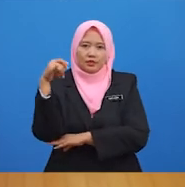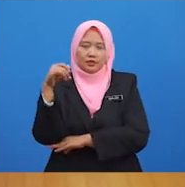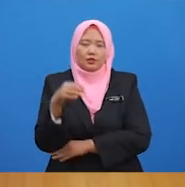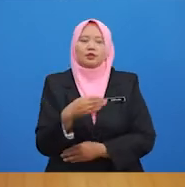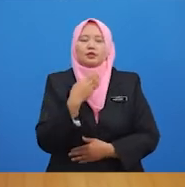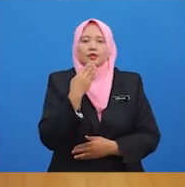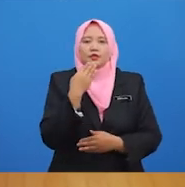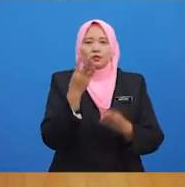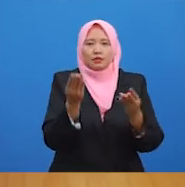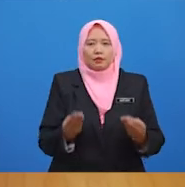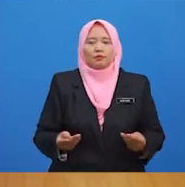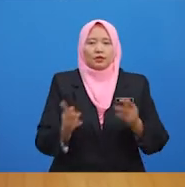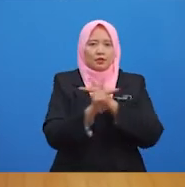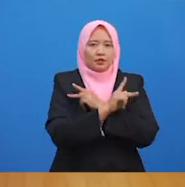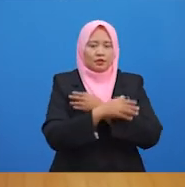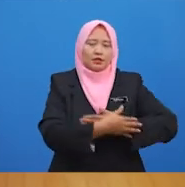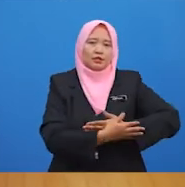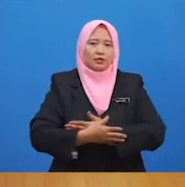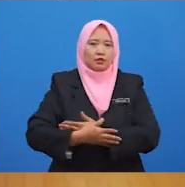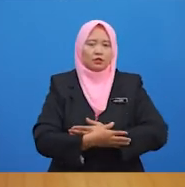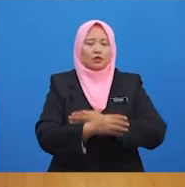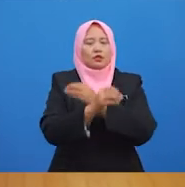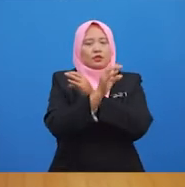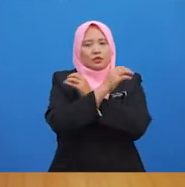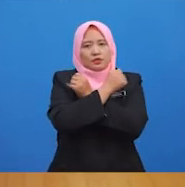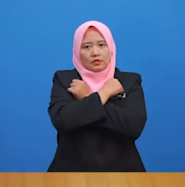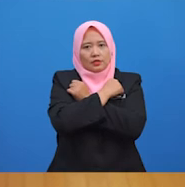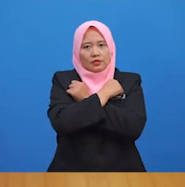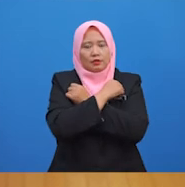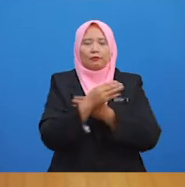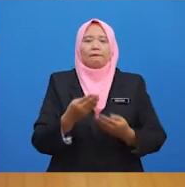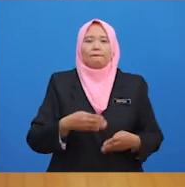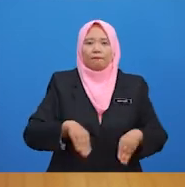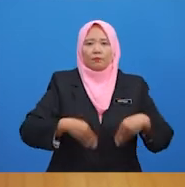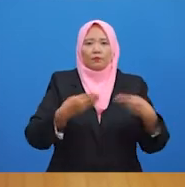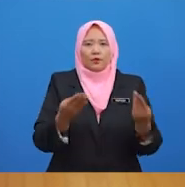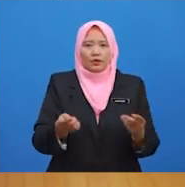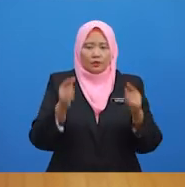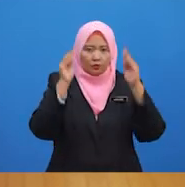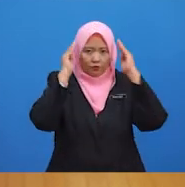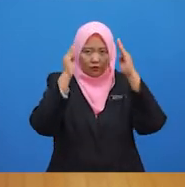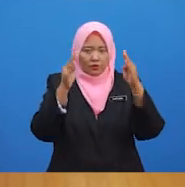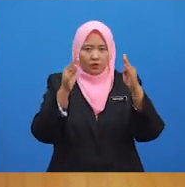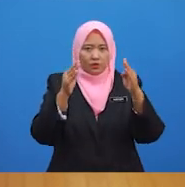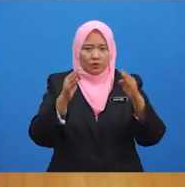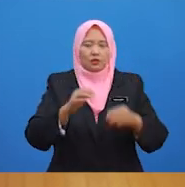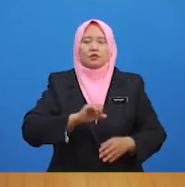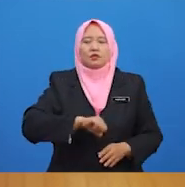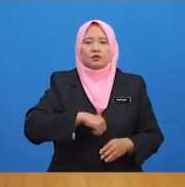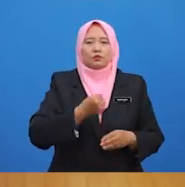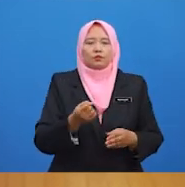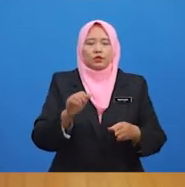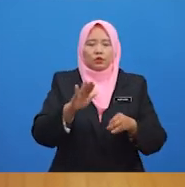kasih anak-anak tersayang, memberi tumpuan sepenuh hati. Mohon